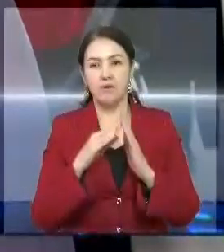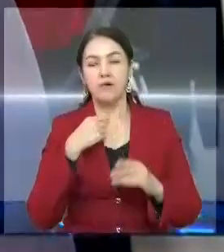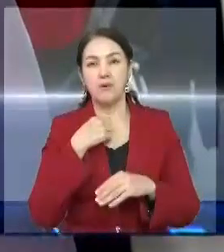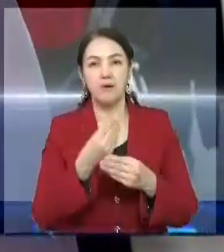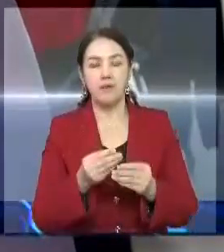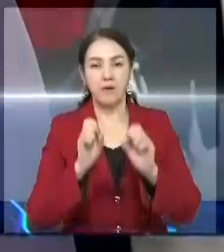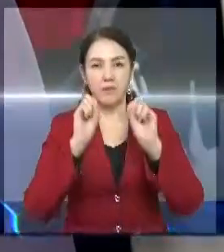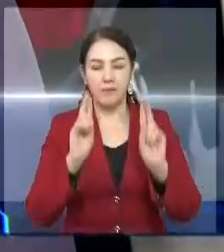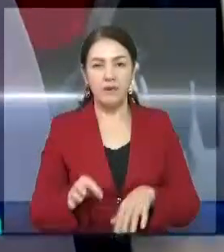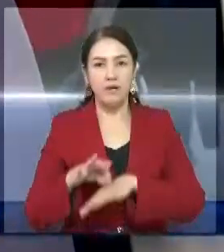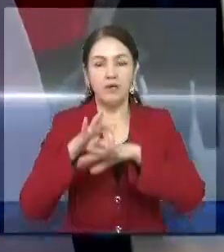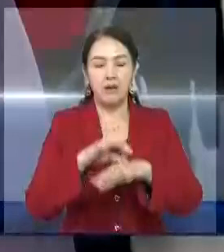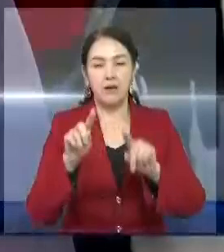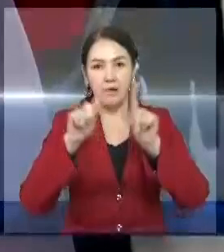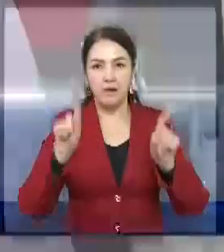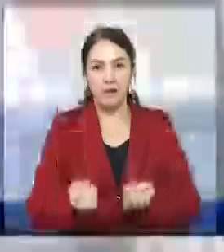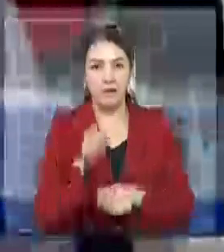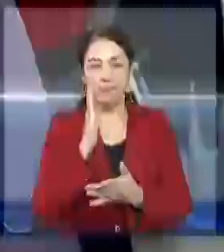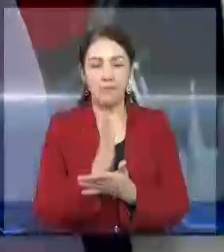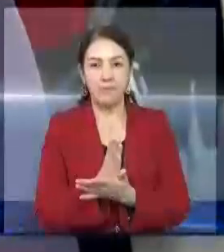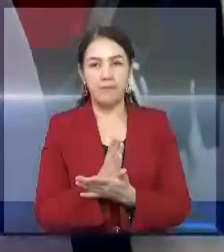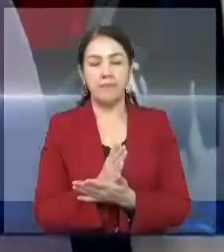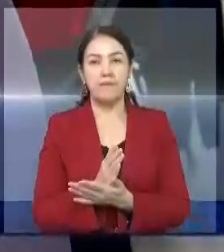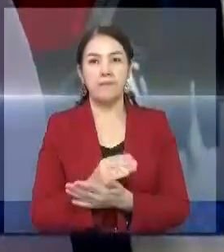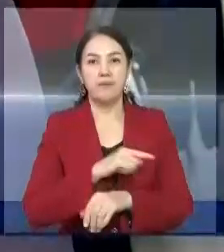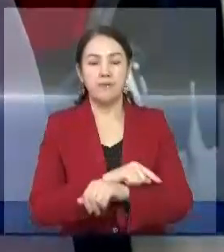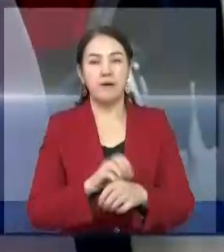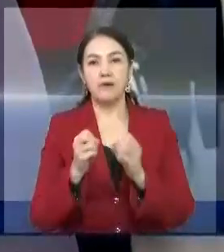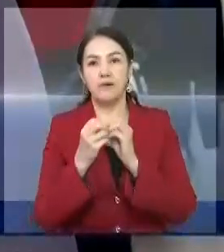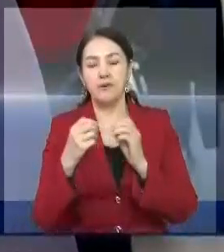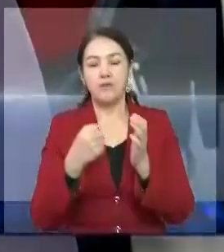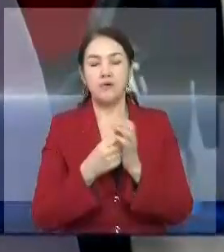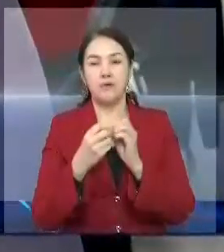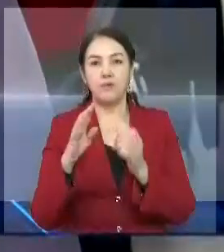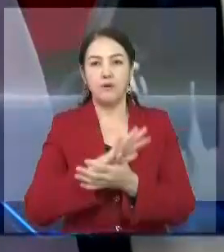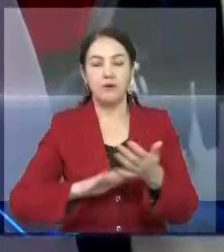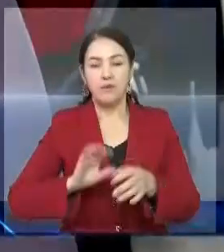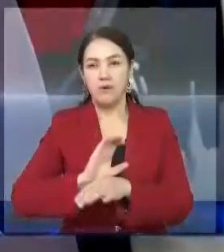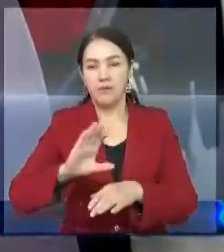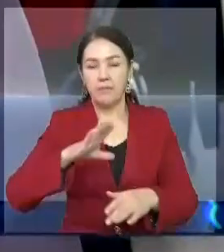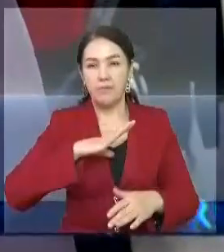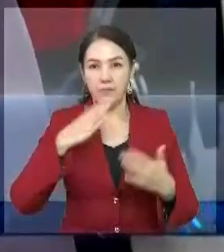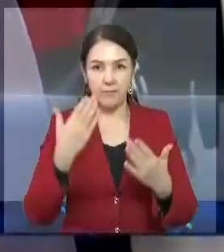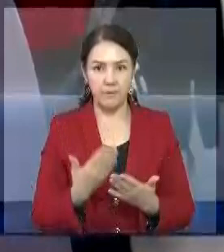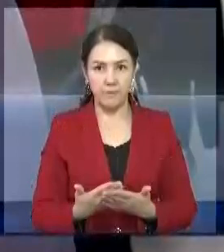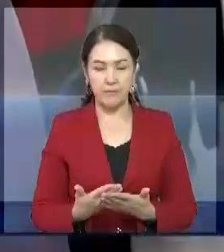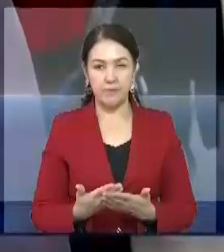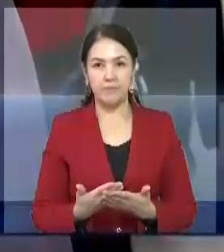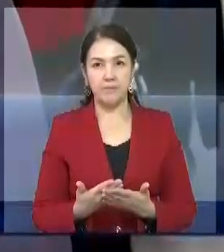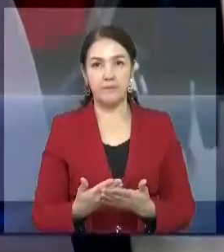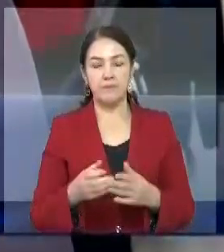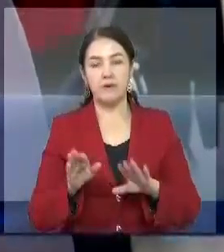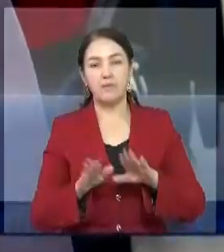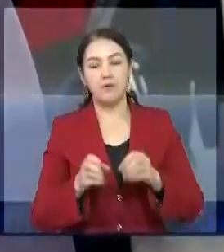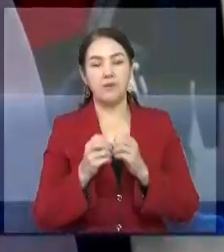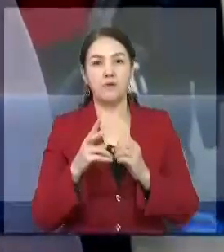алуға арналған тасымалданатын екі жәшік болады. Сол жәшікке сағат 12-ге дейін өтініштер келіп түсті. Сол 12-ден